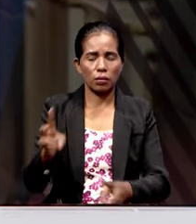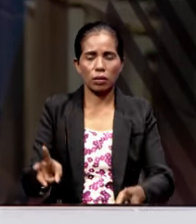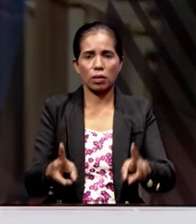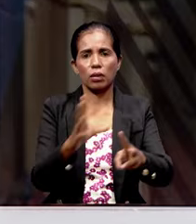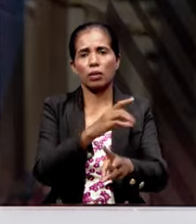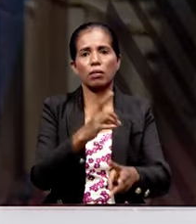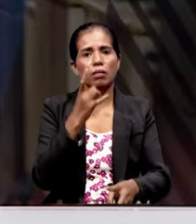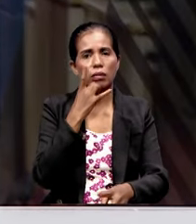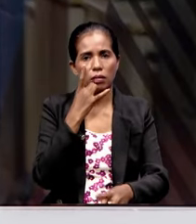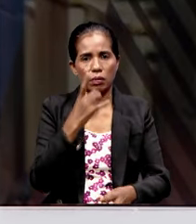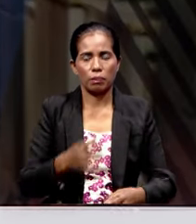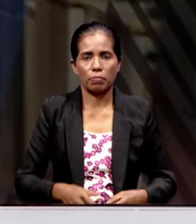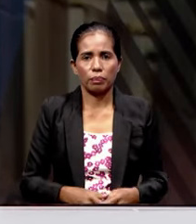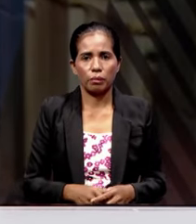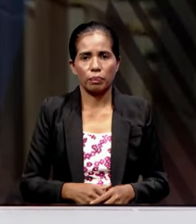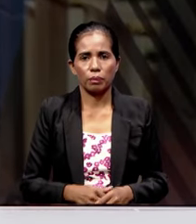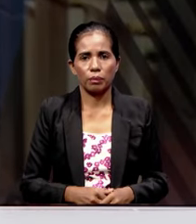eletricidade.